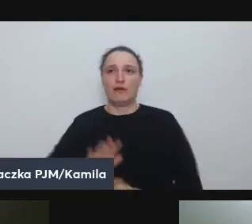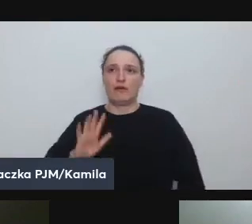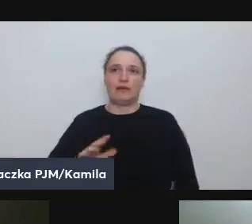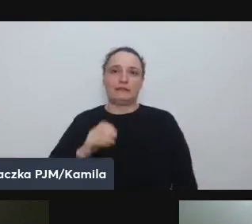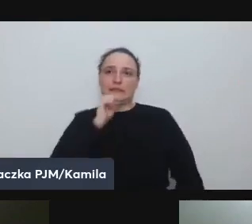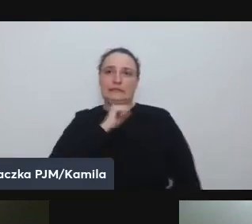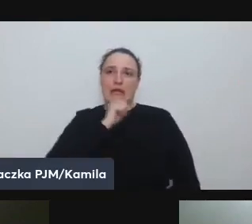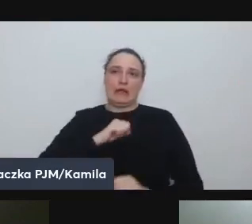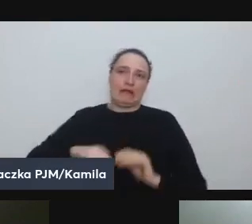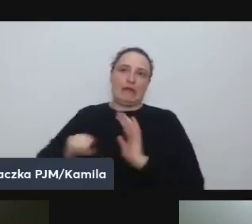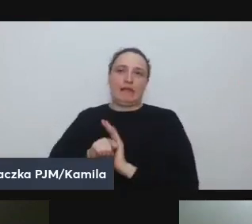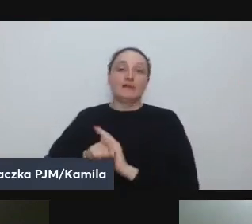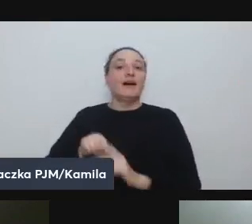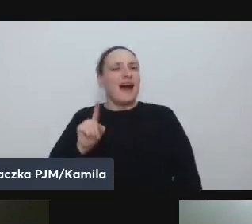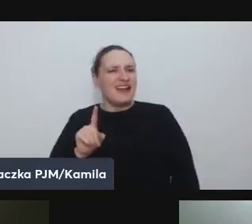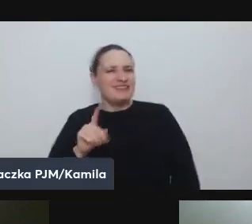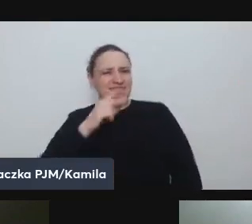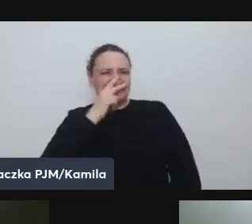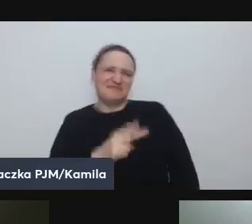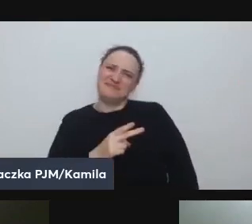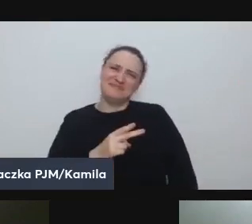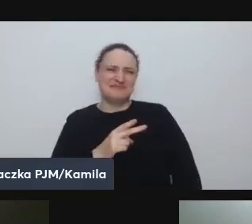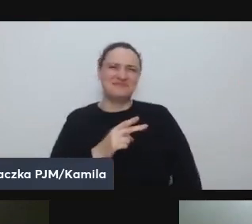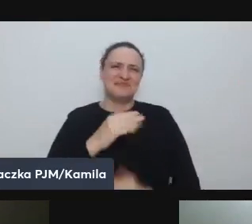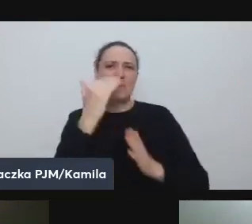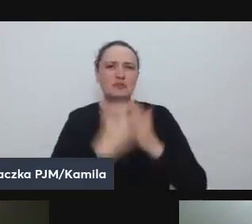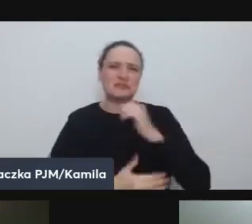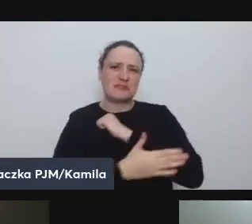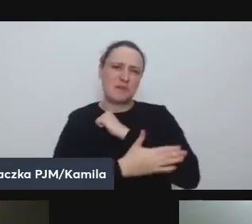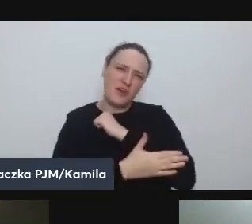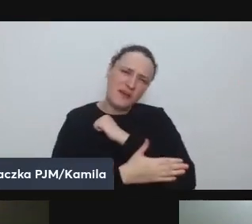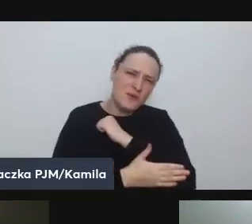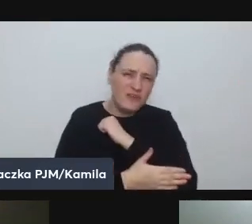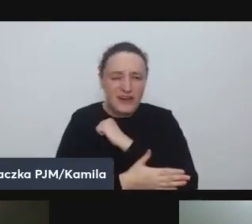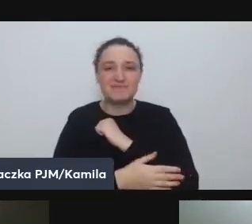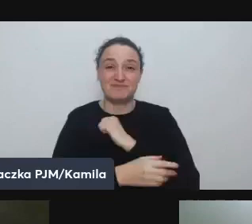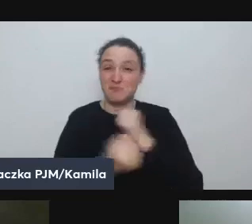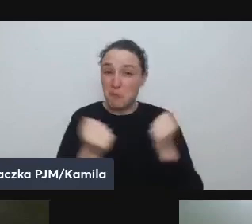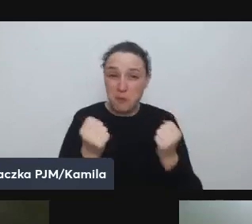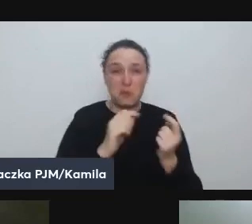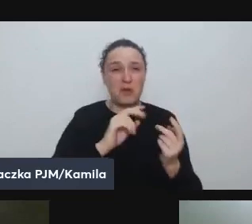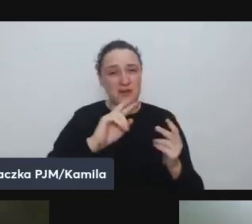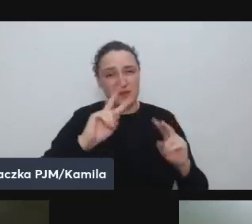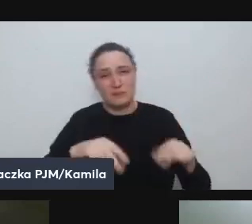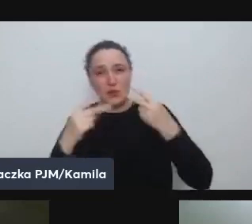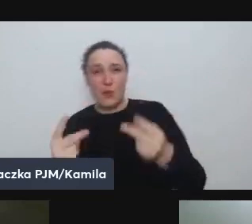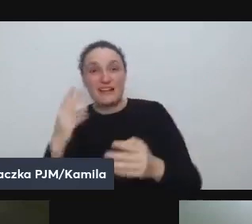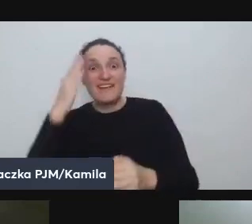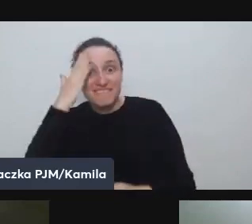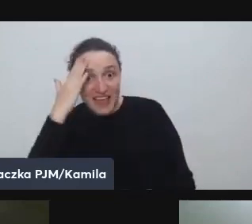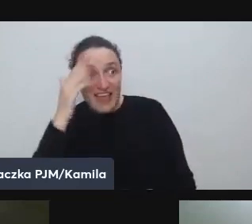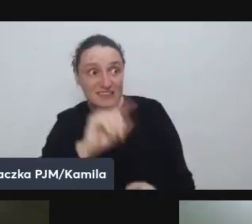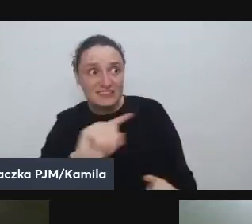takie poczucie, że ta podstawa programowa się w jakimś ograniczonym może stopniu przekłada na wiedzę, nie? Mam też takie doświadczenie,